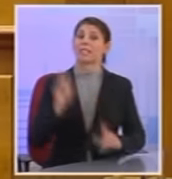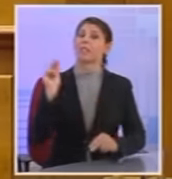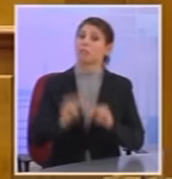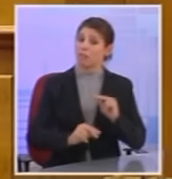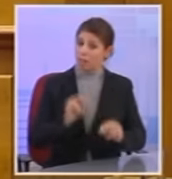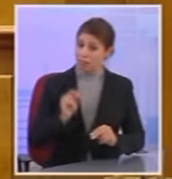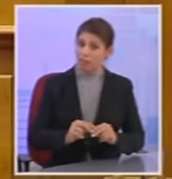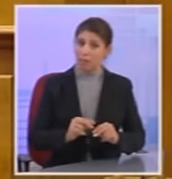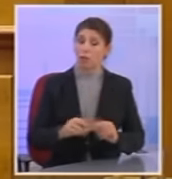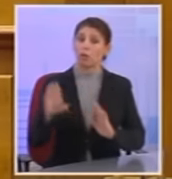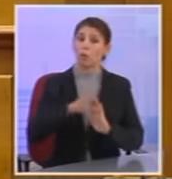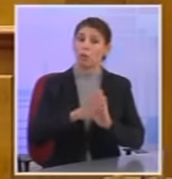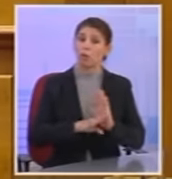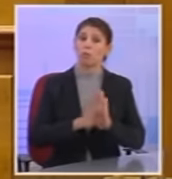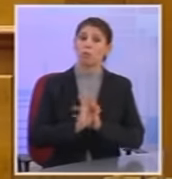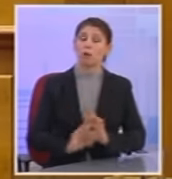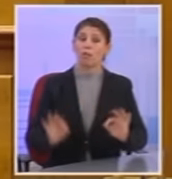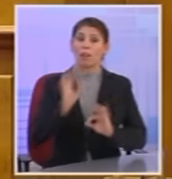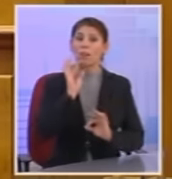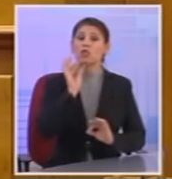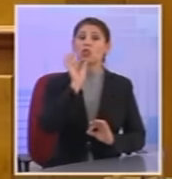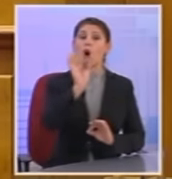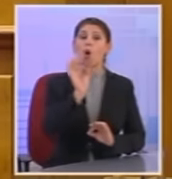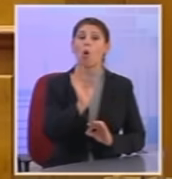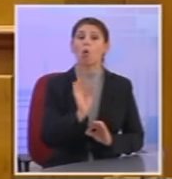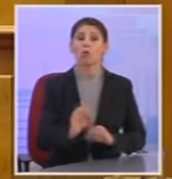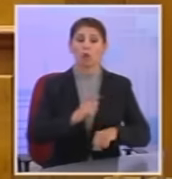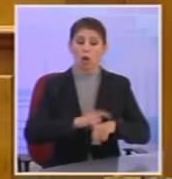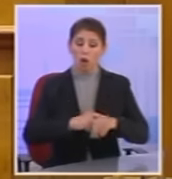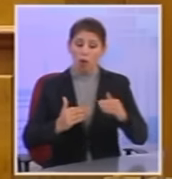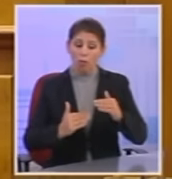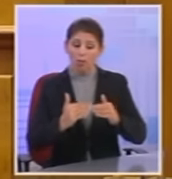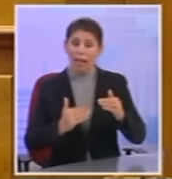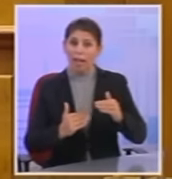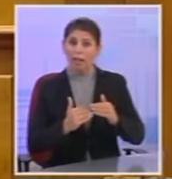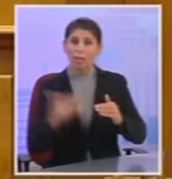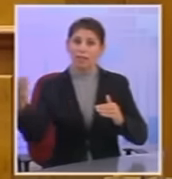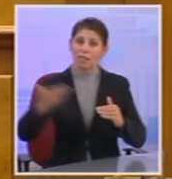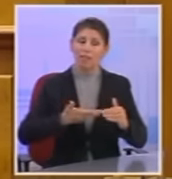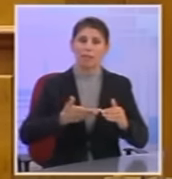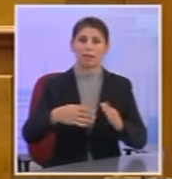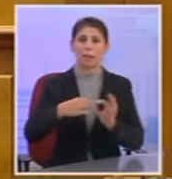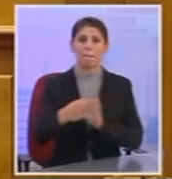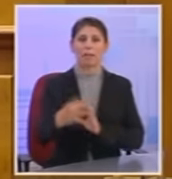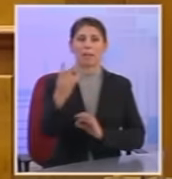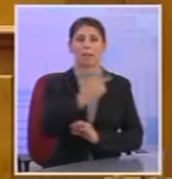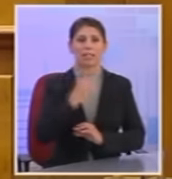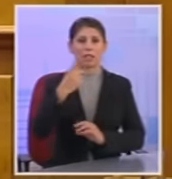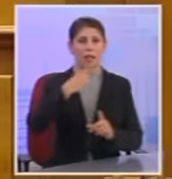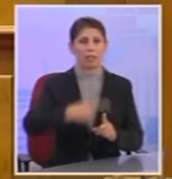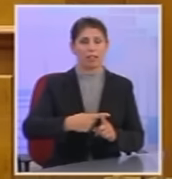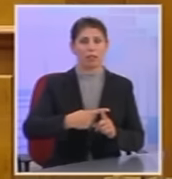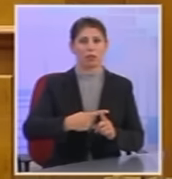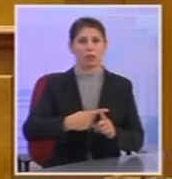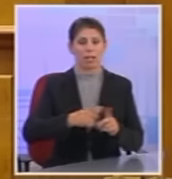ψηφίσαμε το πρόγραμμα που προβλέπει στόχους και χρονοδιάγραμμα και εσείς θα φέρνατε μέτρα με κοινωνικό και θετικό